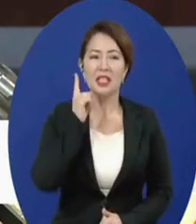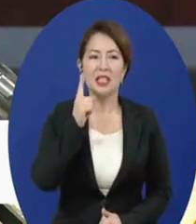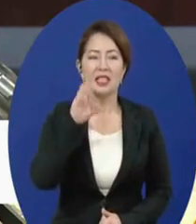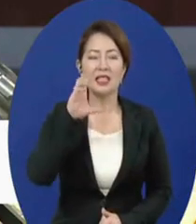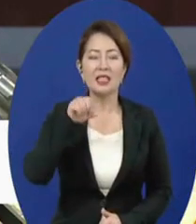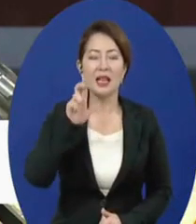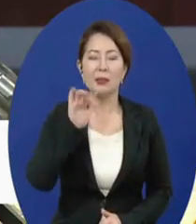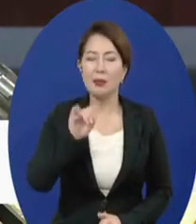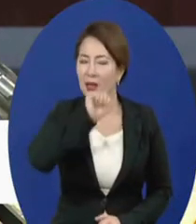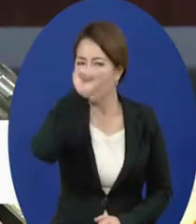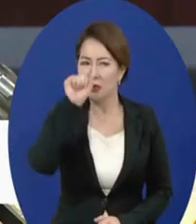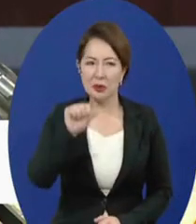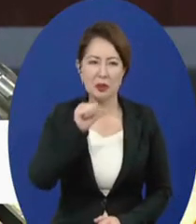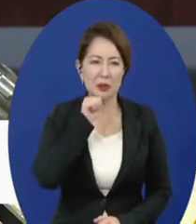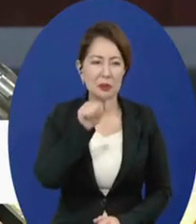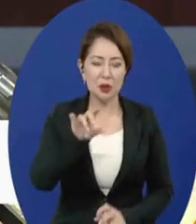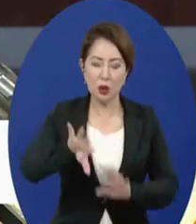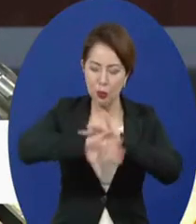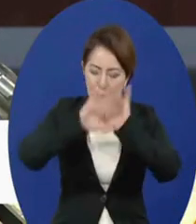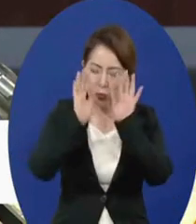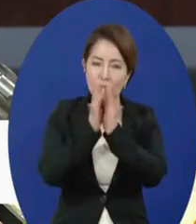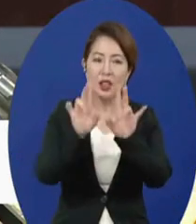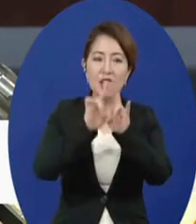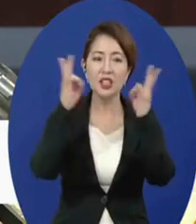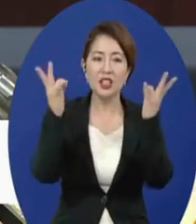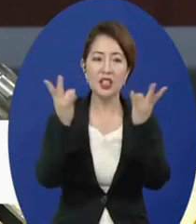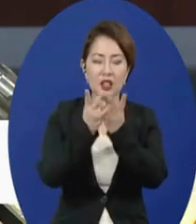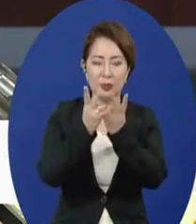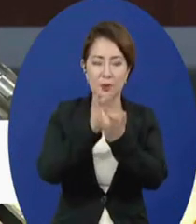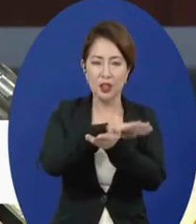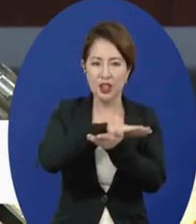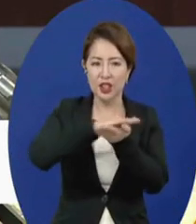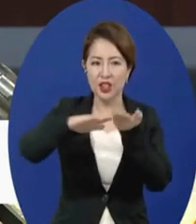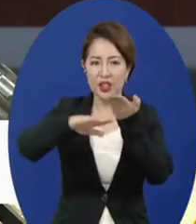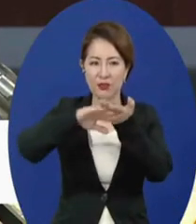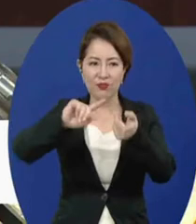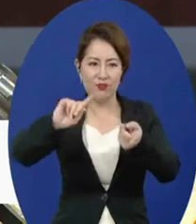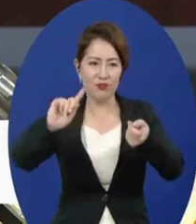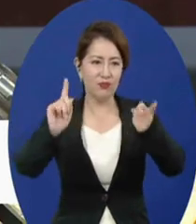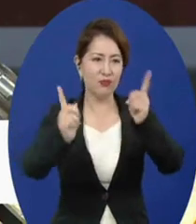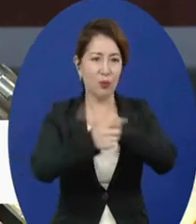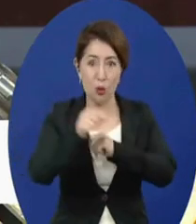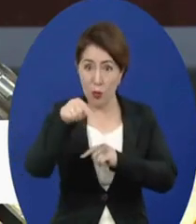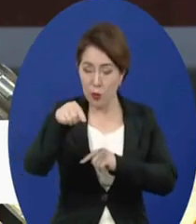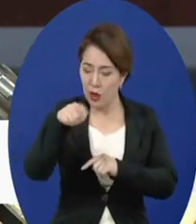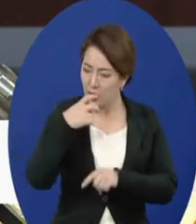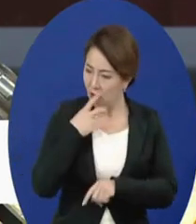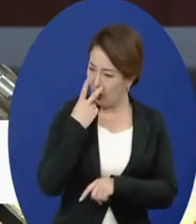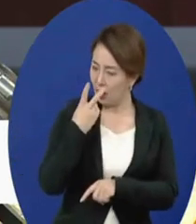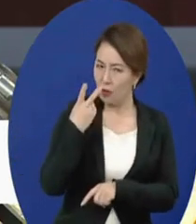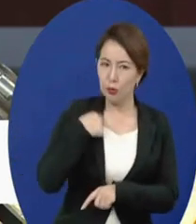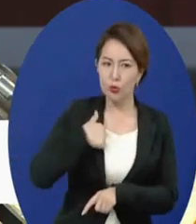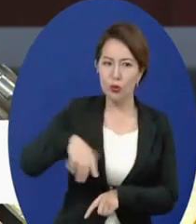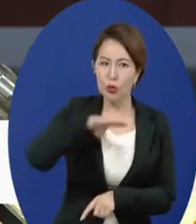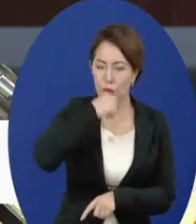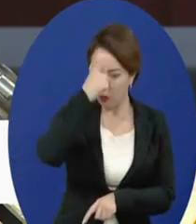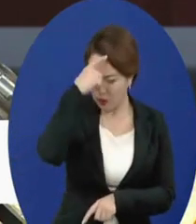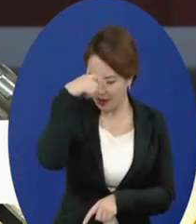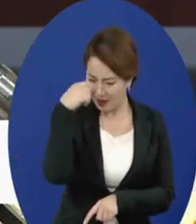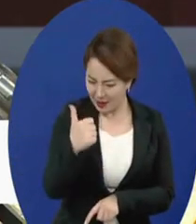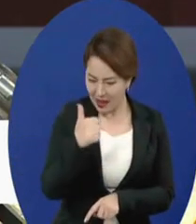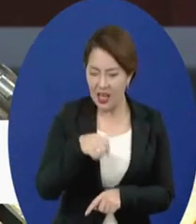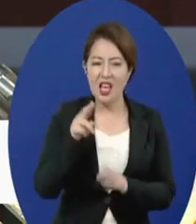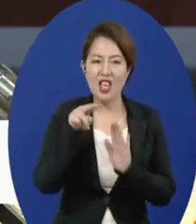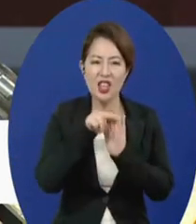салбарын асуудал яригдаагүй нийгэм шилжилт ирч болохоор бид нар ч гэсэн энэ дээр нэлээд ухаалаг одоо ёс зүйтэй дэг